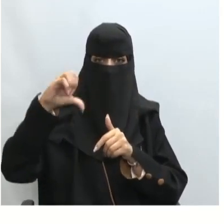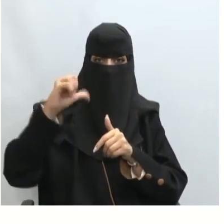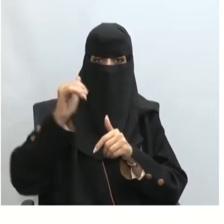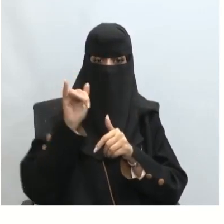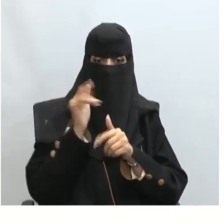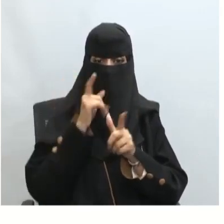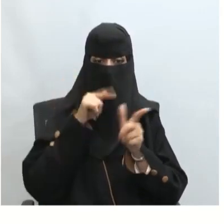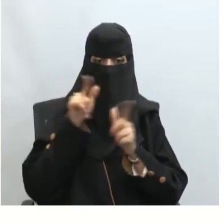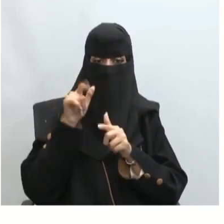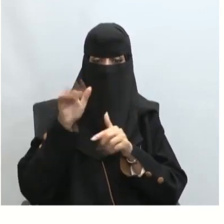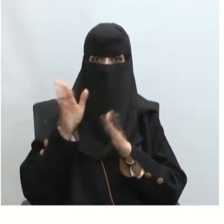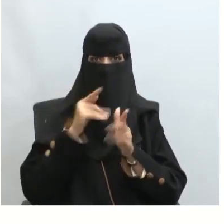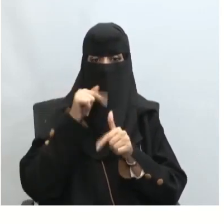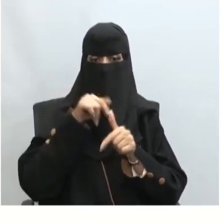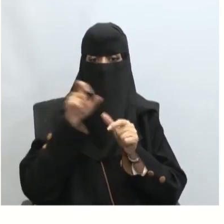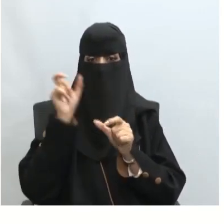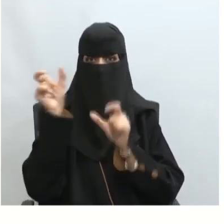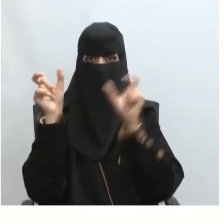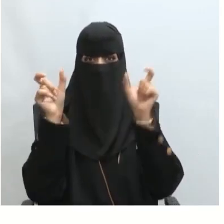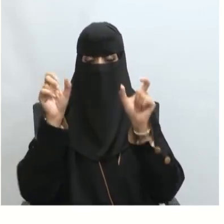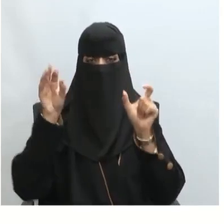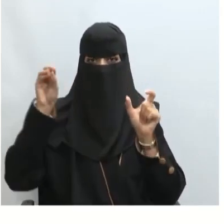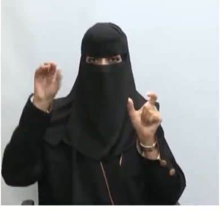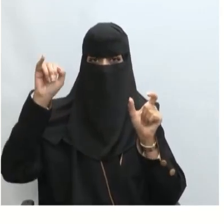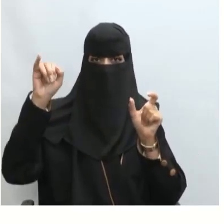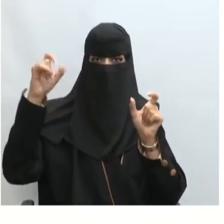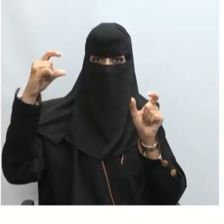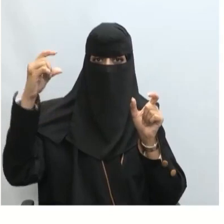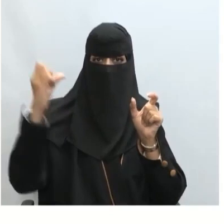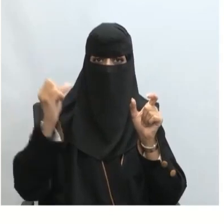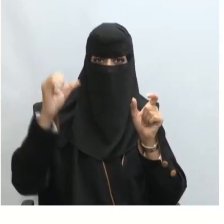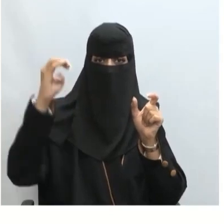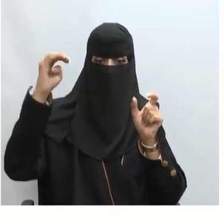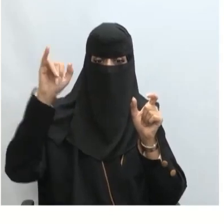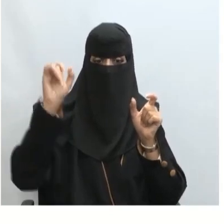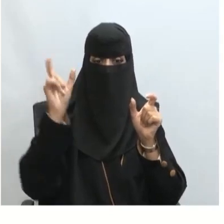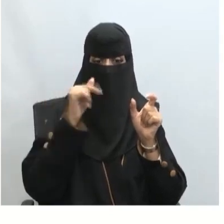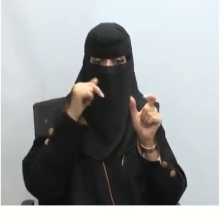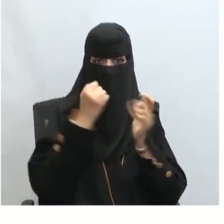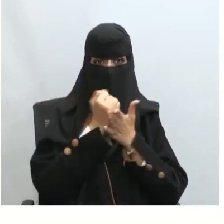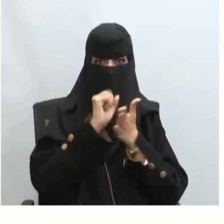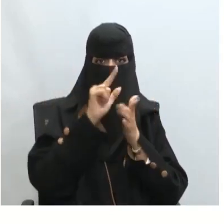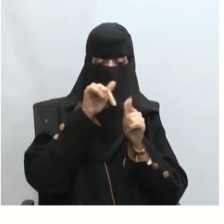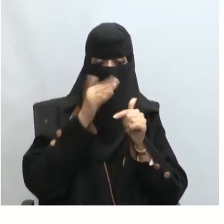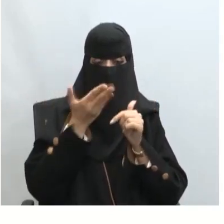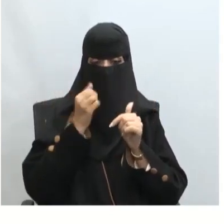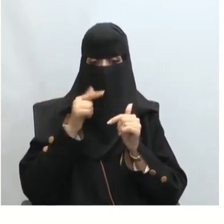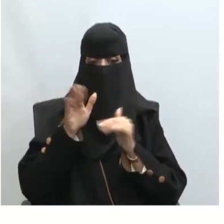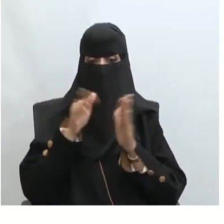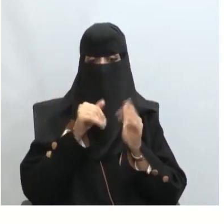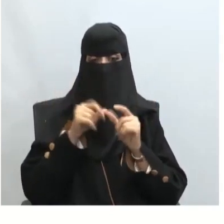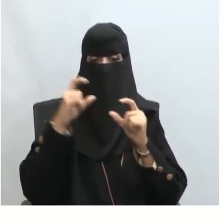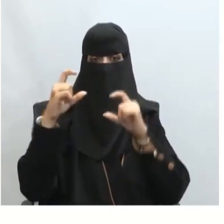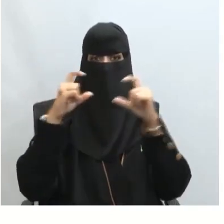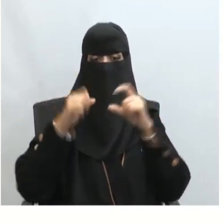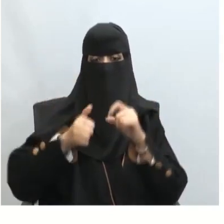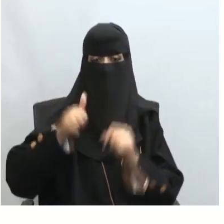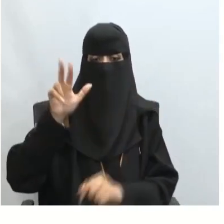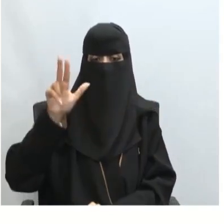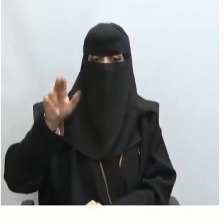الكان من اركان هنا الالكان نحذف هيدروجين ستعطيني او سيعطيني